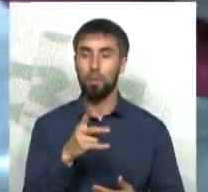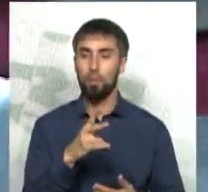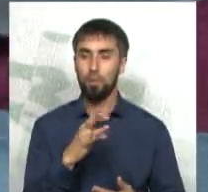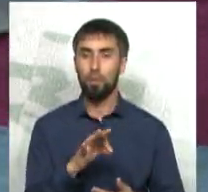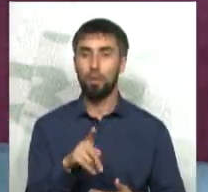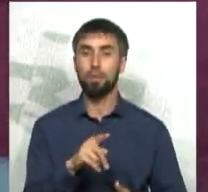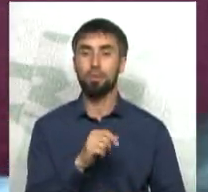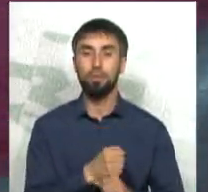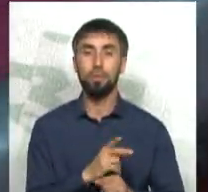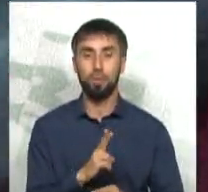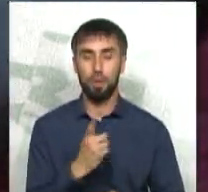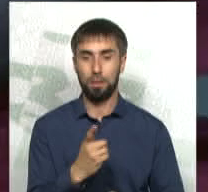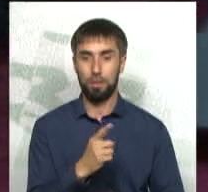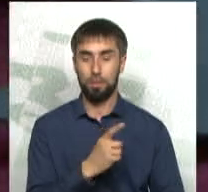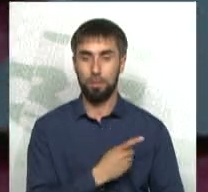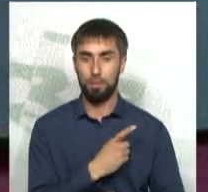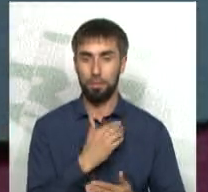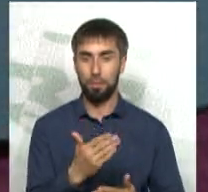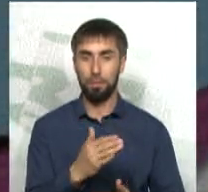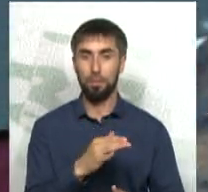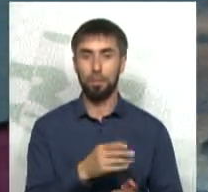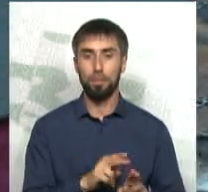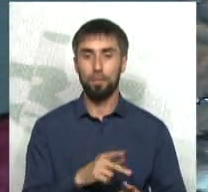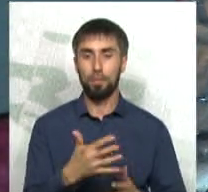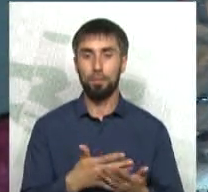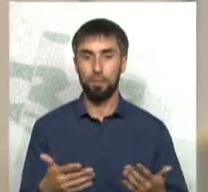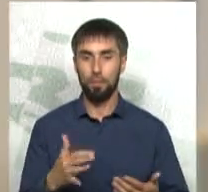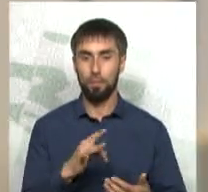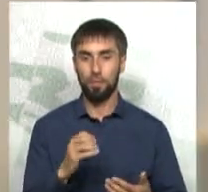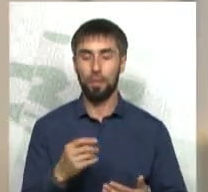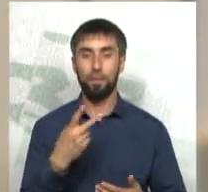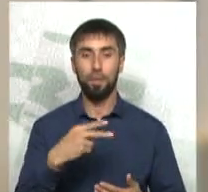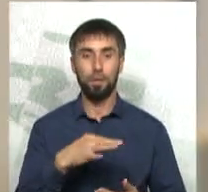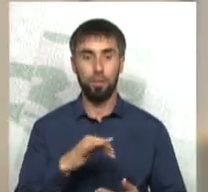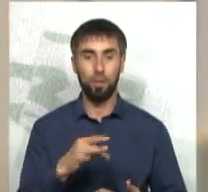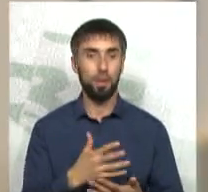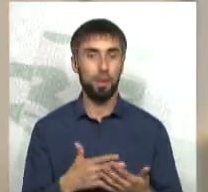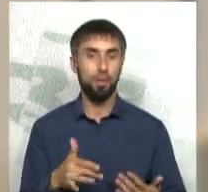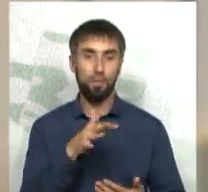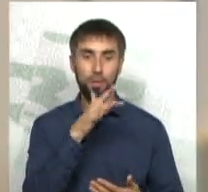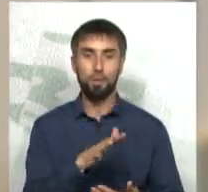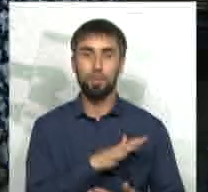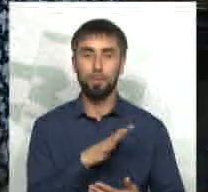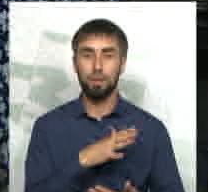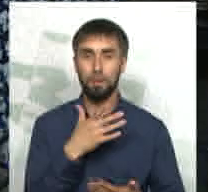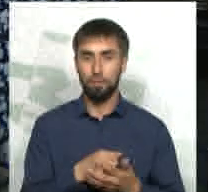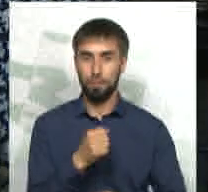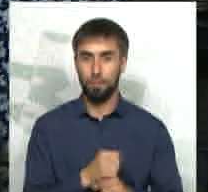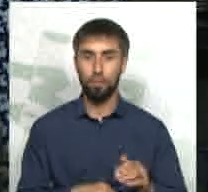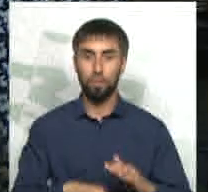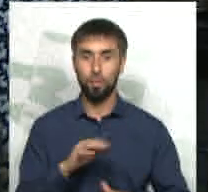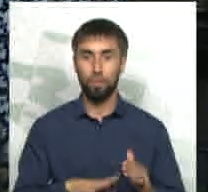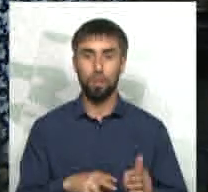руке одного мастера. Экспозиции Ахмеда Имагожева несколько видов оружия. Около 20 топоров разных периодов собственного производства с